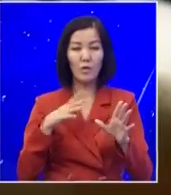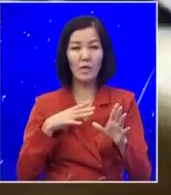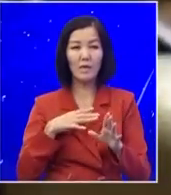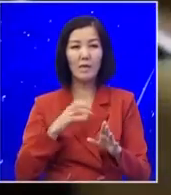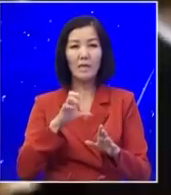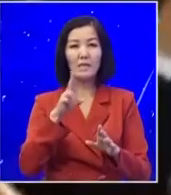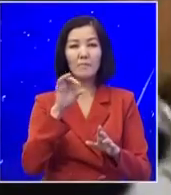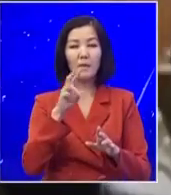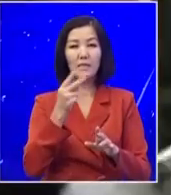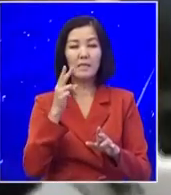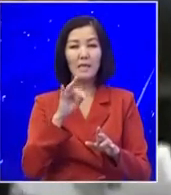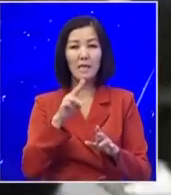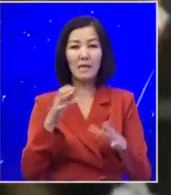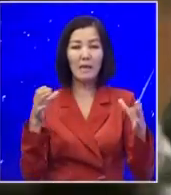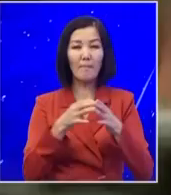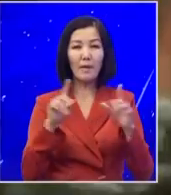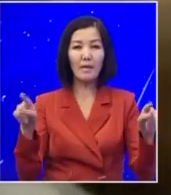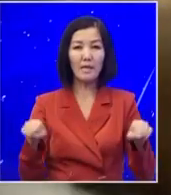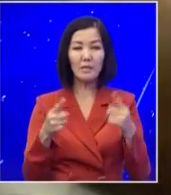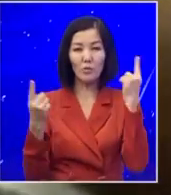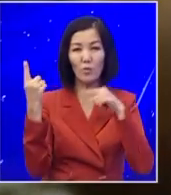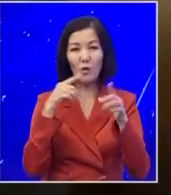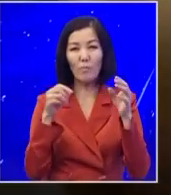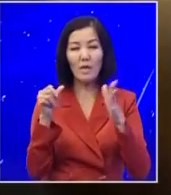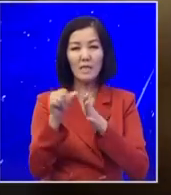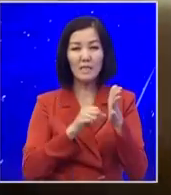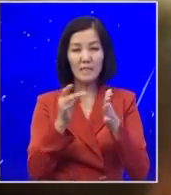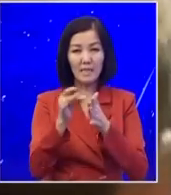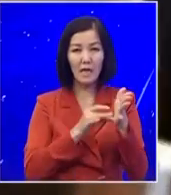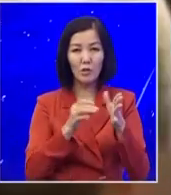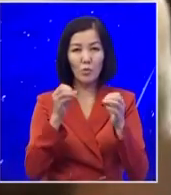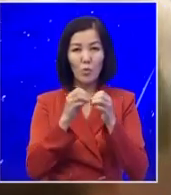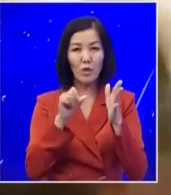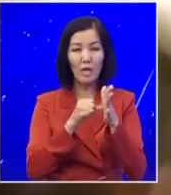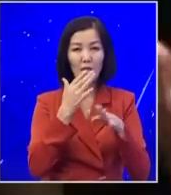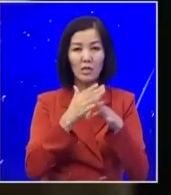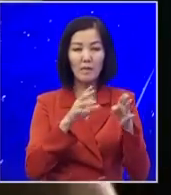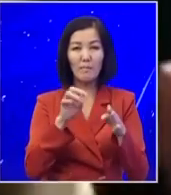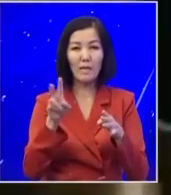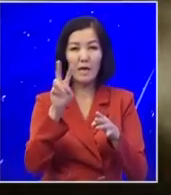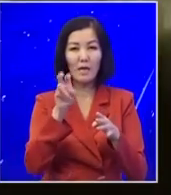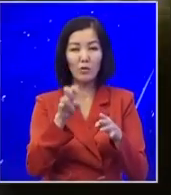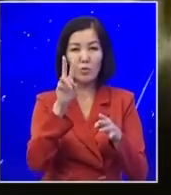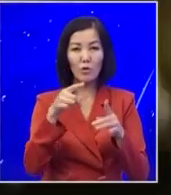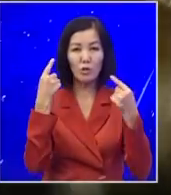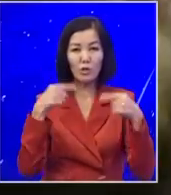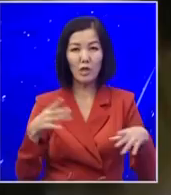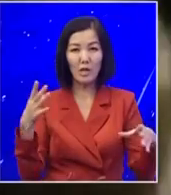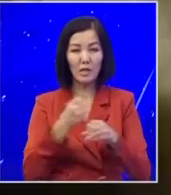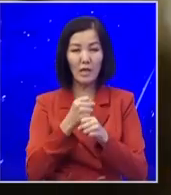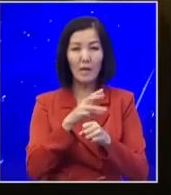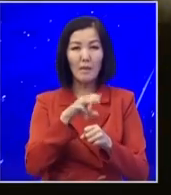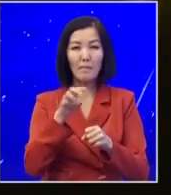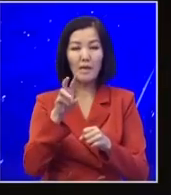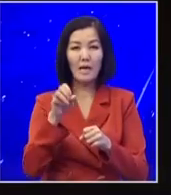SpaceX компаниясының негізін қалаушы Илон Маск бір сәтте 16,5 миллиард ақш долларын жоғалтты. Forbes мәліметі бойынша бизнес магнат